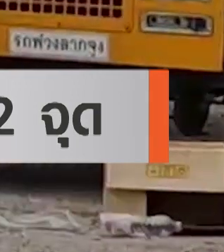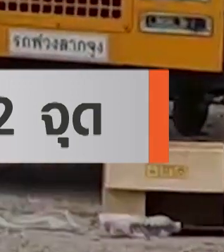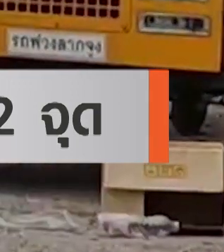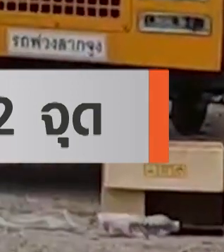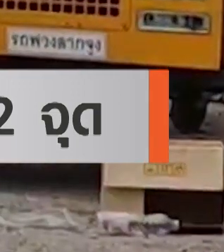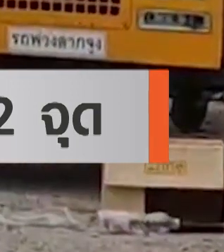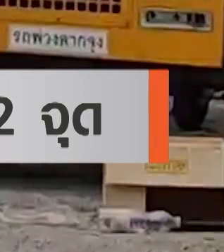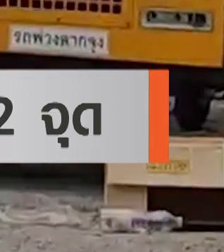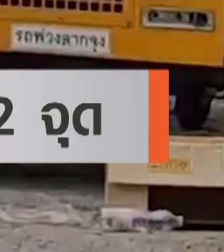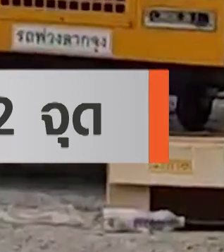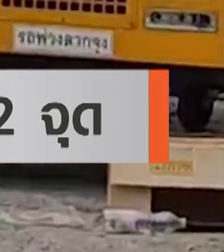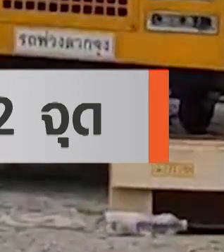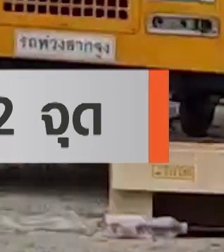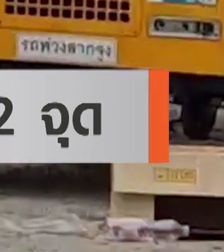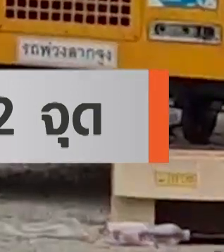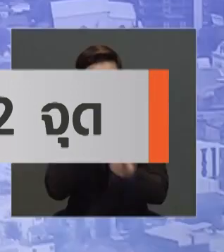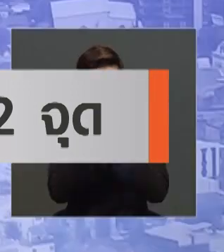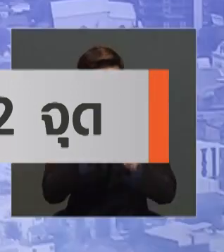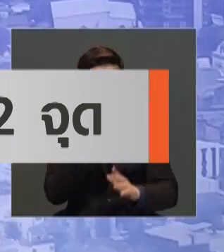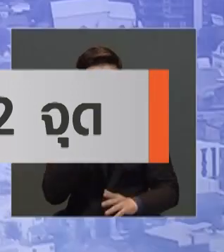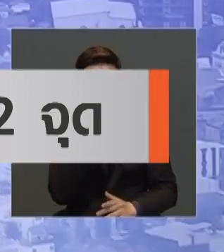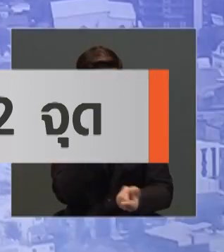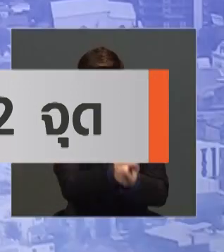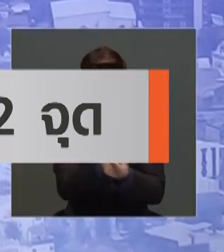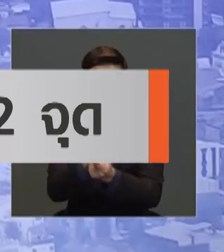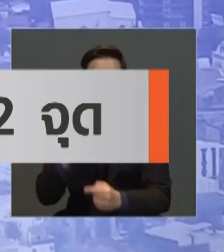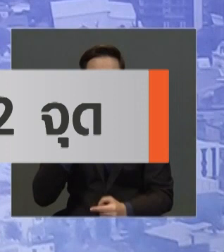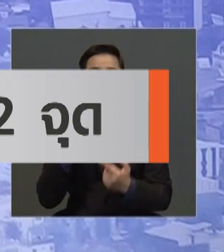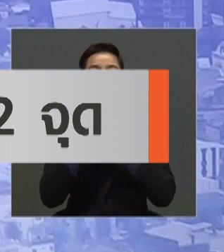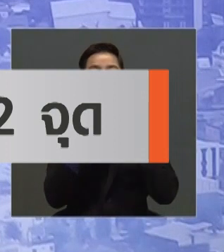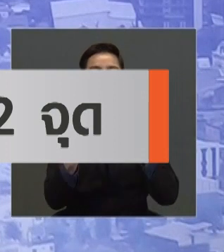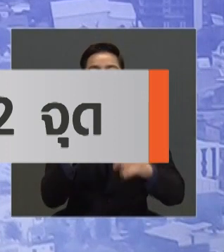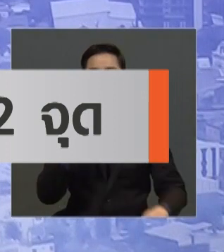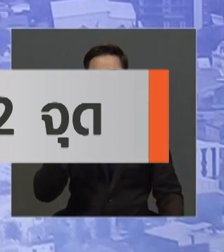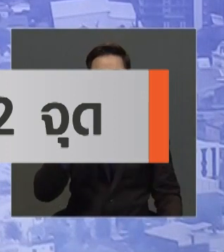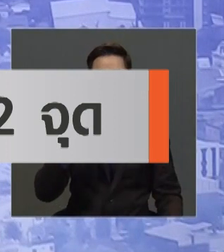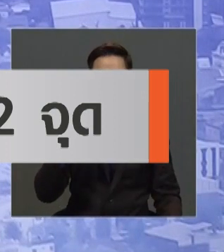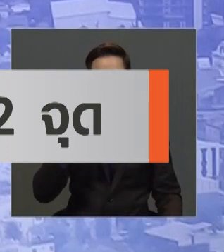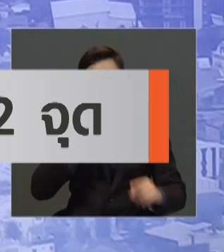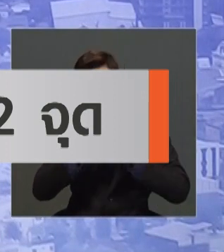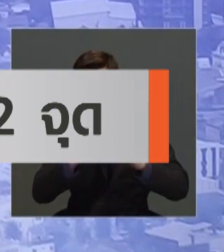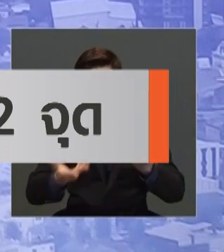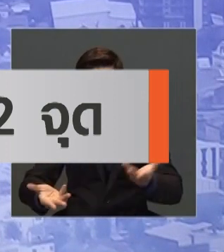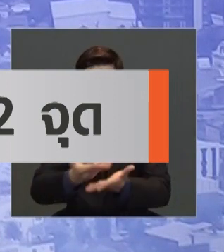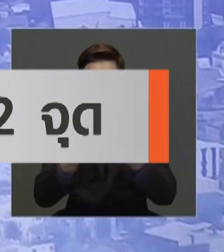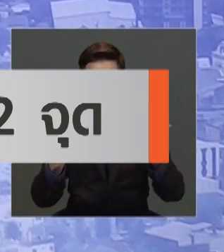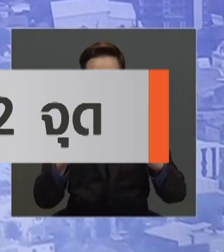ฟังเสียงผู้ช่วยโฆษกสบค.ครับ ในวันนี้ที่ประชุมสบค.ชุดเล็กได้คุยกันค่ะว่